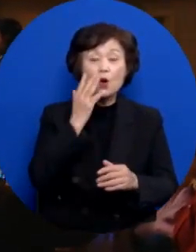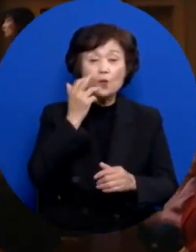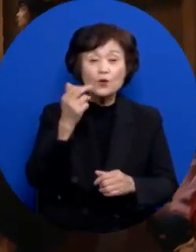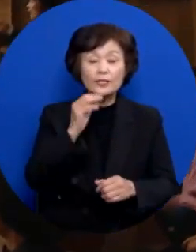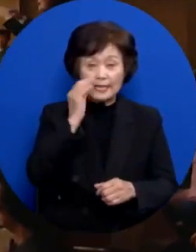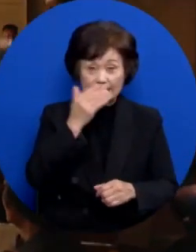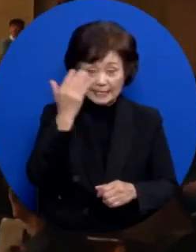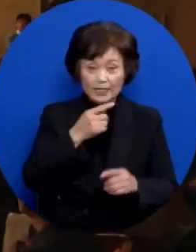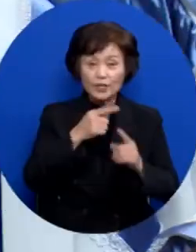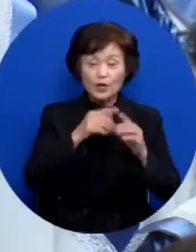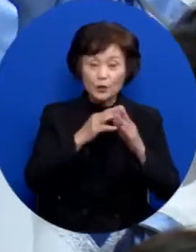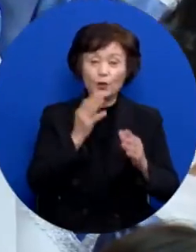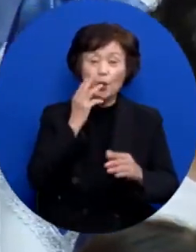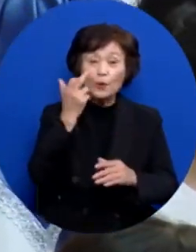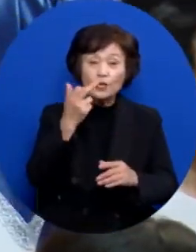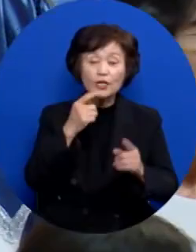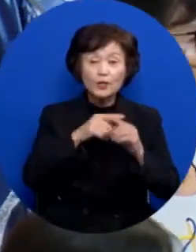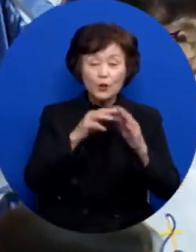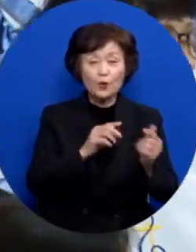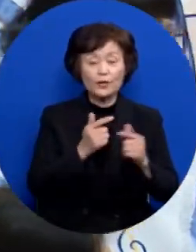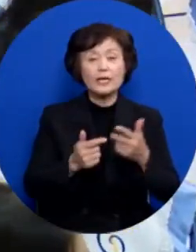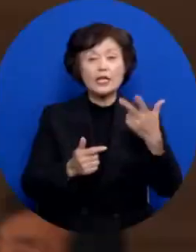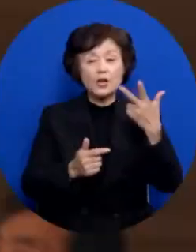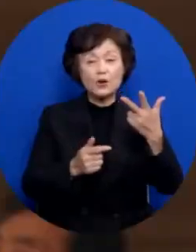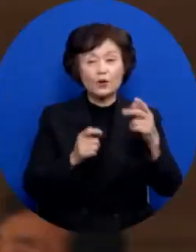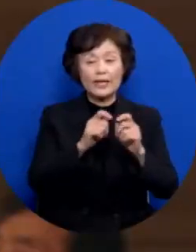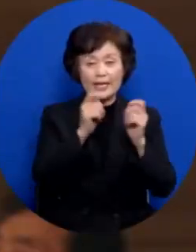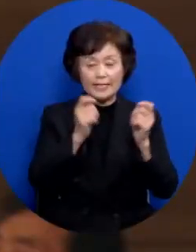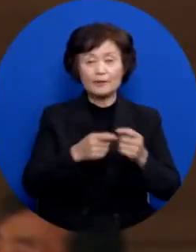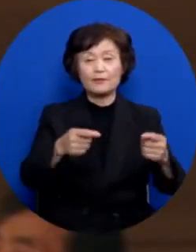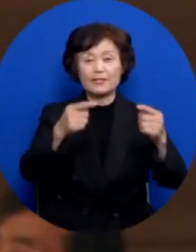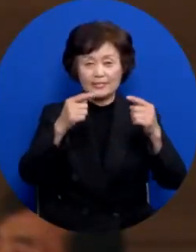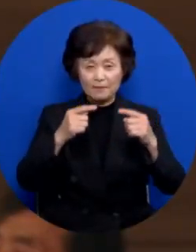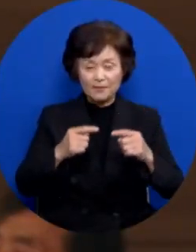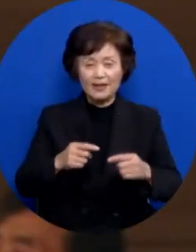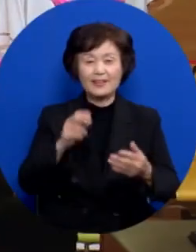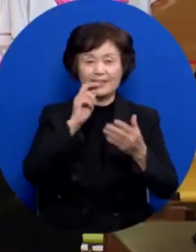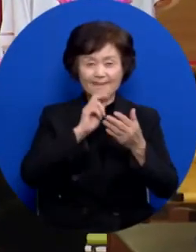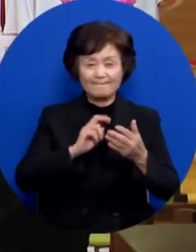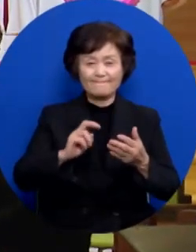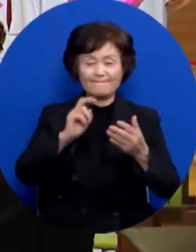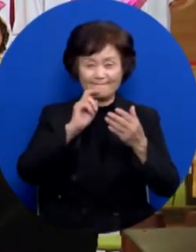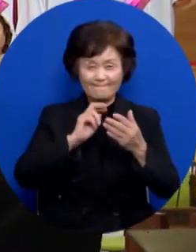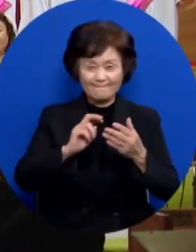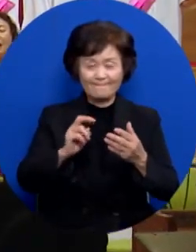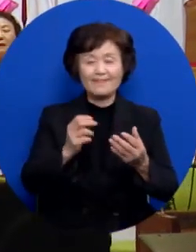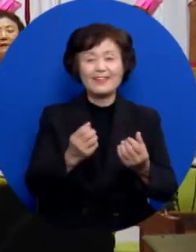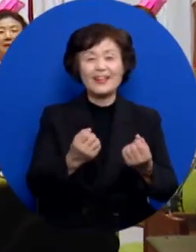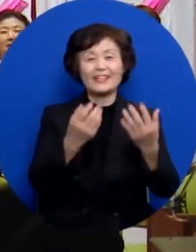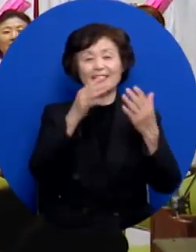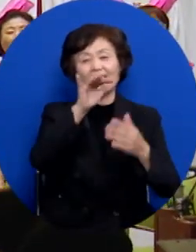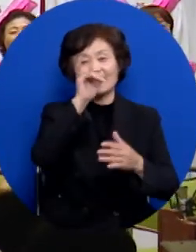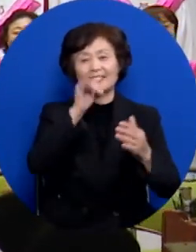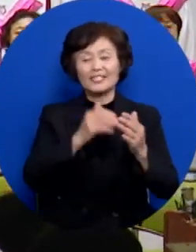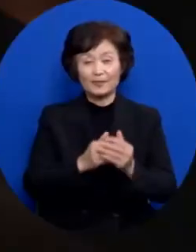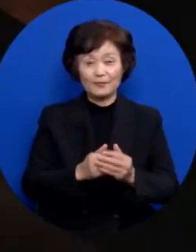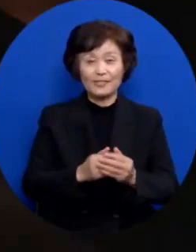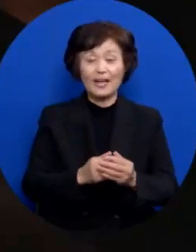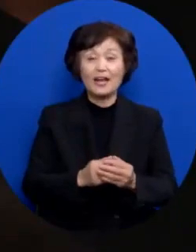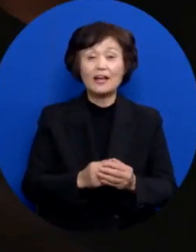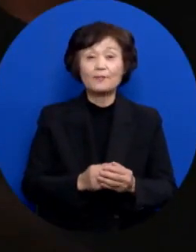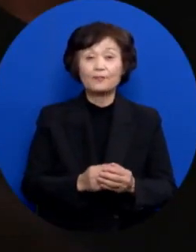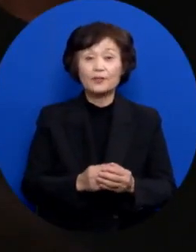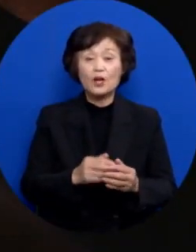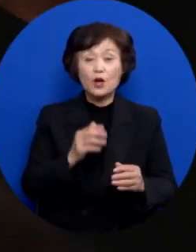울산성결교회, 울산교회 등 7개 팀이 참가해 다양한 합창곡을 선보였습니다. 한국교회 음악협회